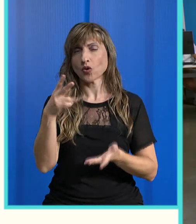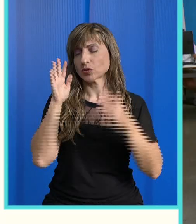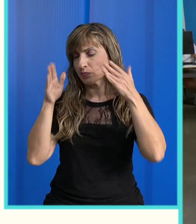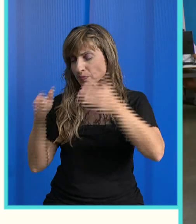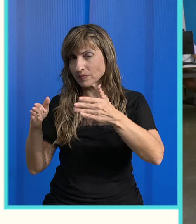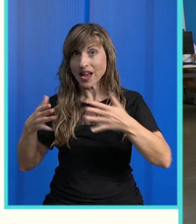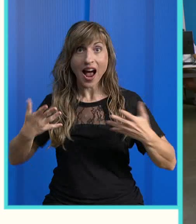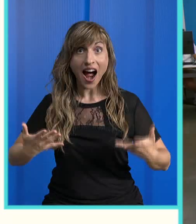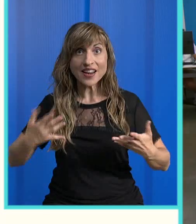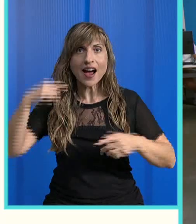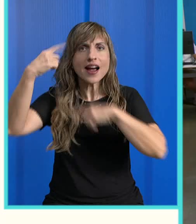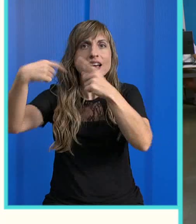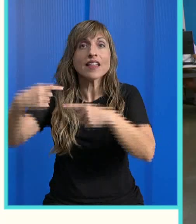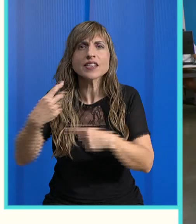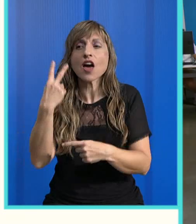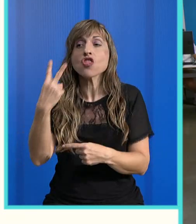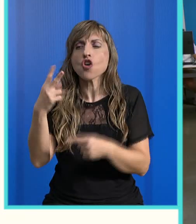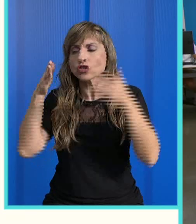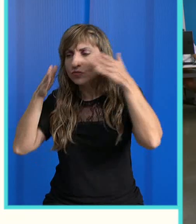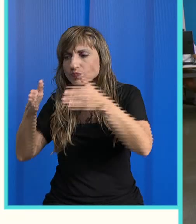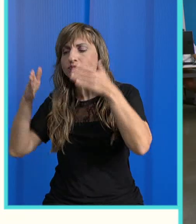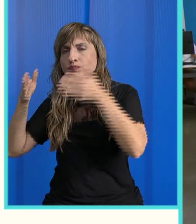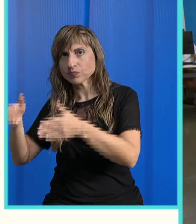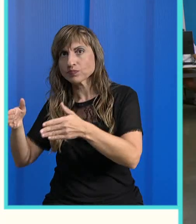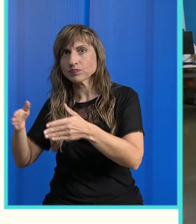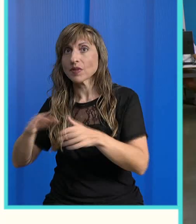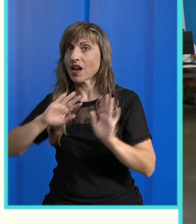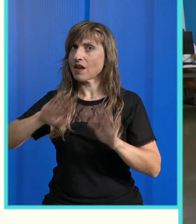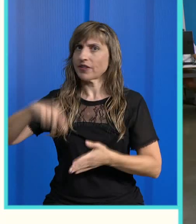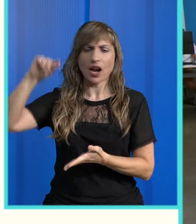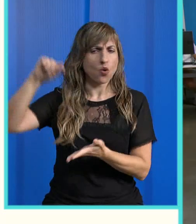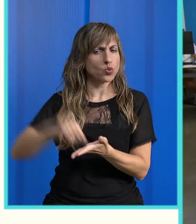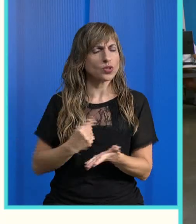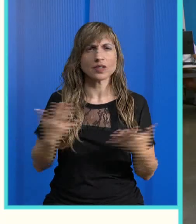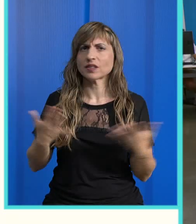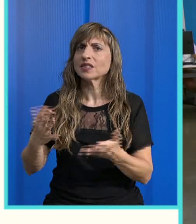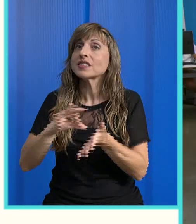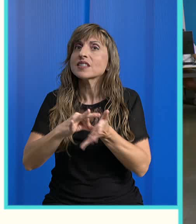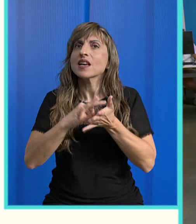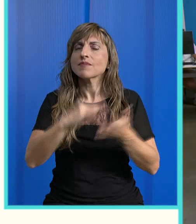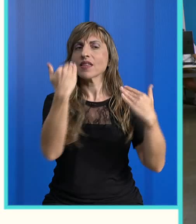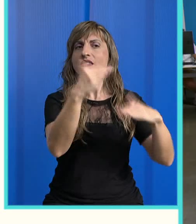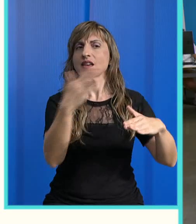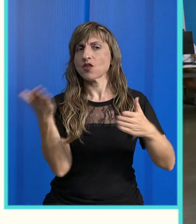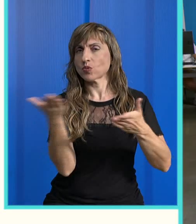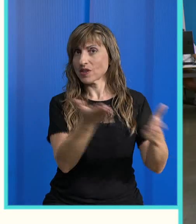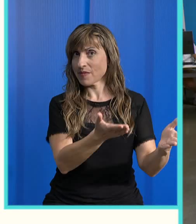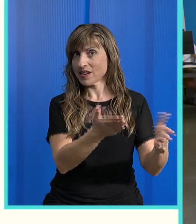atencions diàries. L'increment ha portat al govern local a contractar d'urgència un servei d'allotjament per a les afectades.